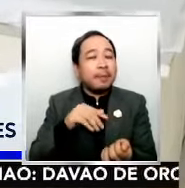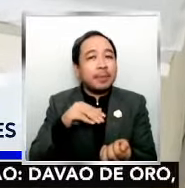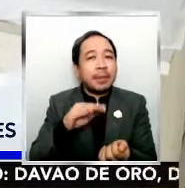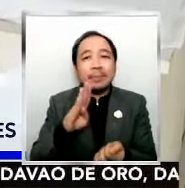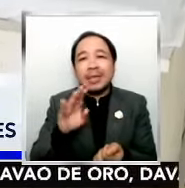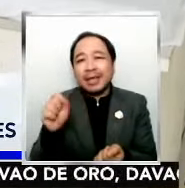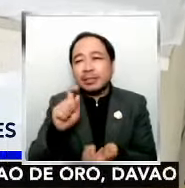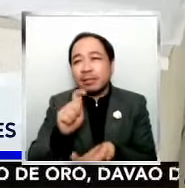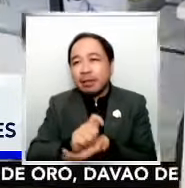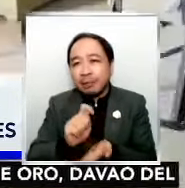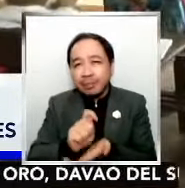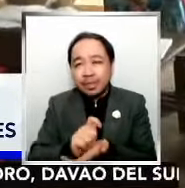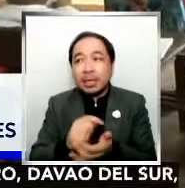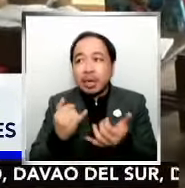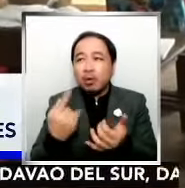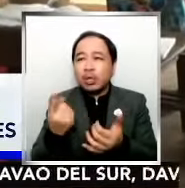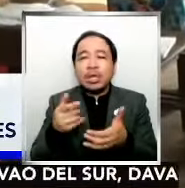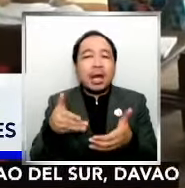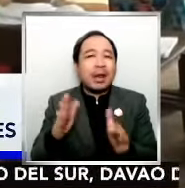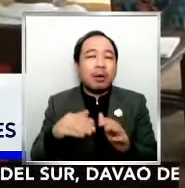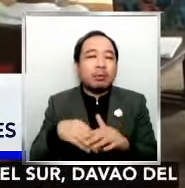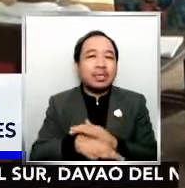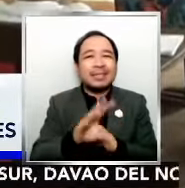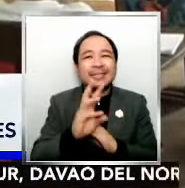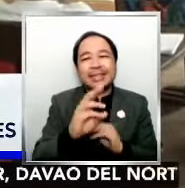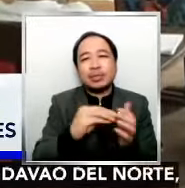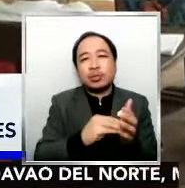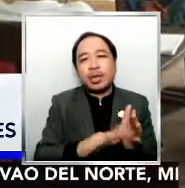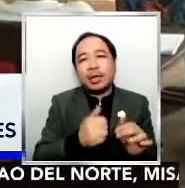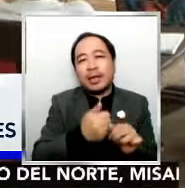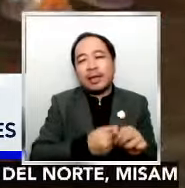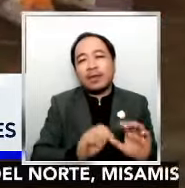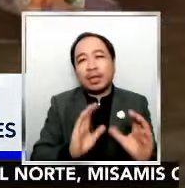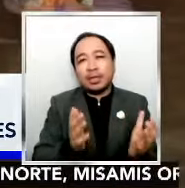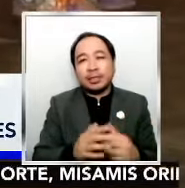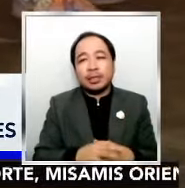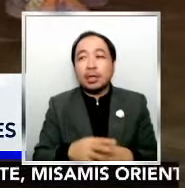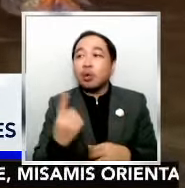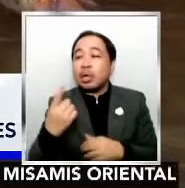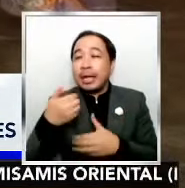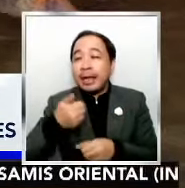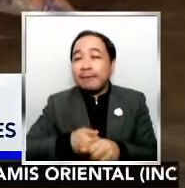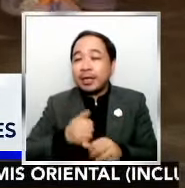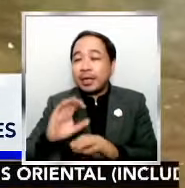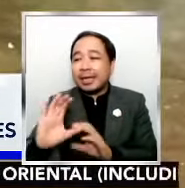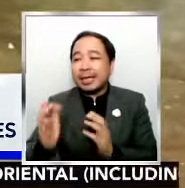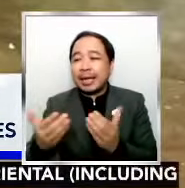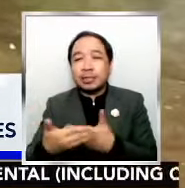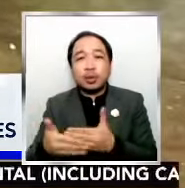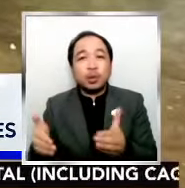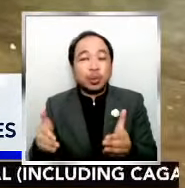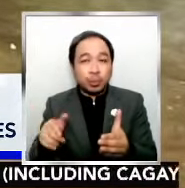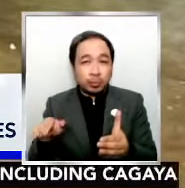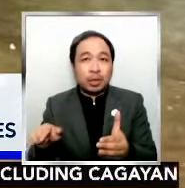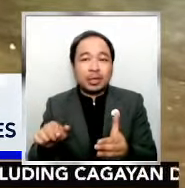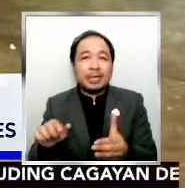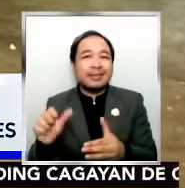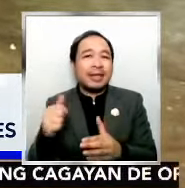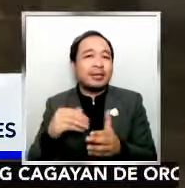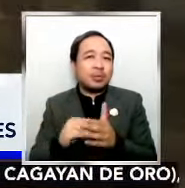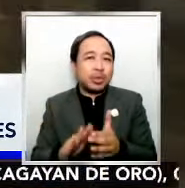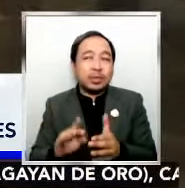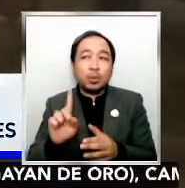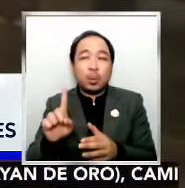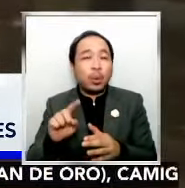ang pinapayagan kada room. Nasa 10 estudyante naman kada silid-aralan sa isang eskwelahan sa Sorsogon. Ayon sa mga guro, mas